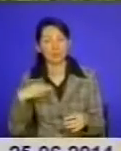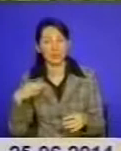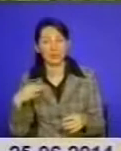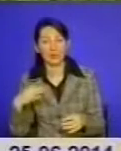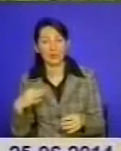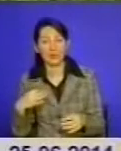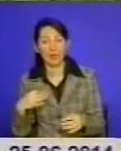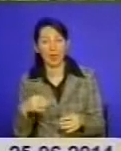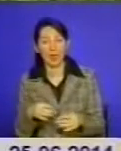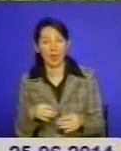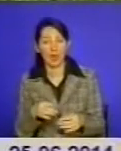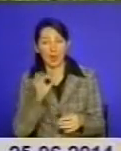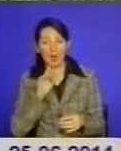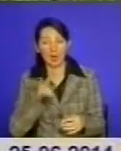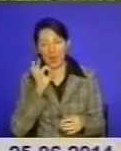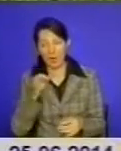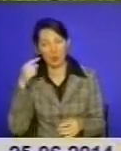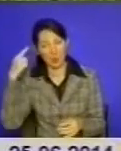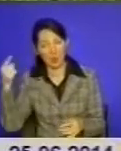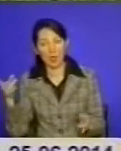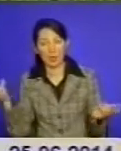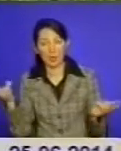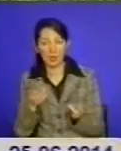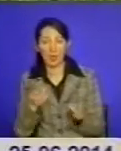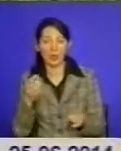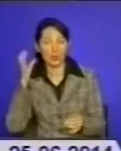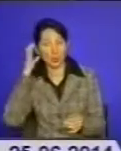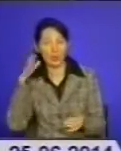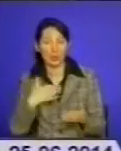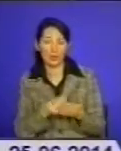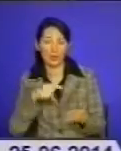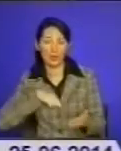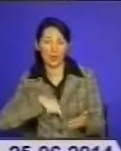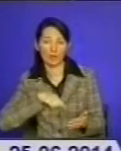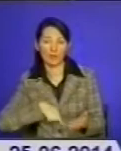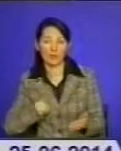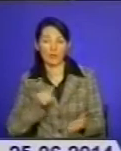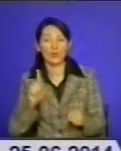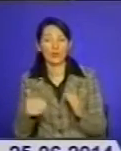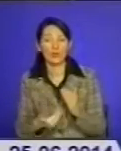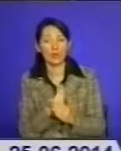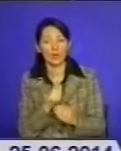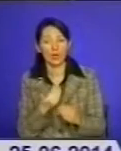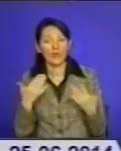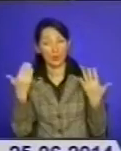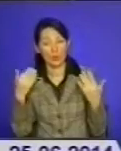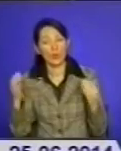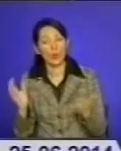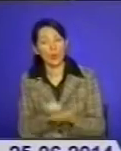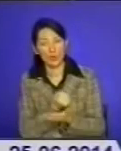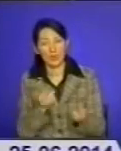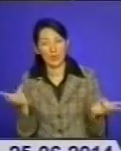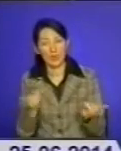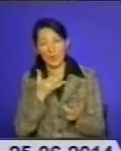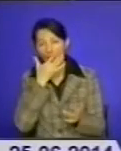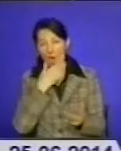психологи, в першу чергу слід прислухатися до свого організму. Щоб відпочинок вдався, треба гарної погоди, а